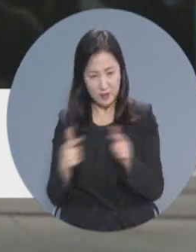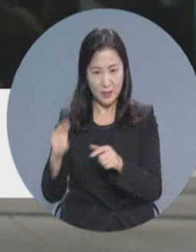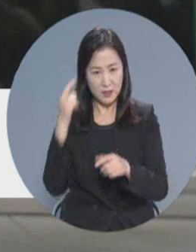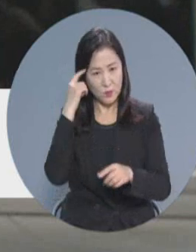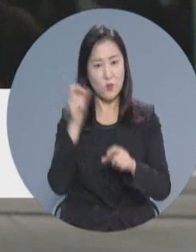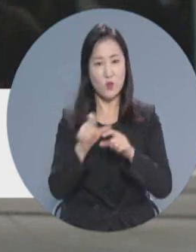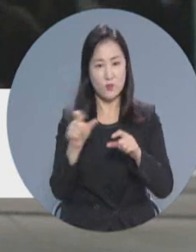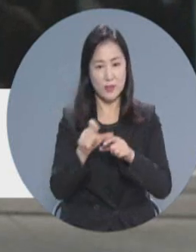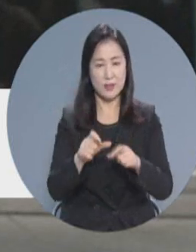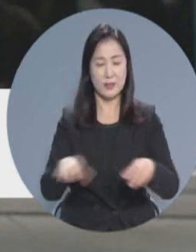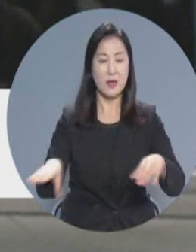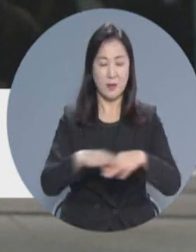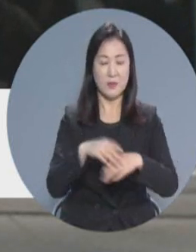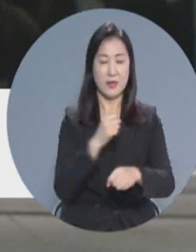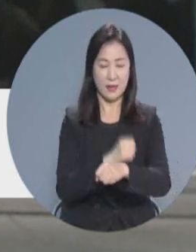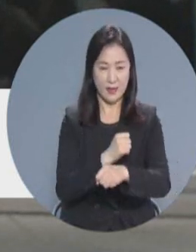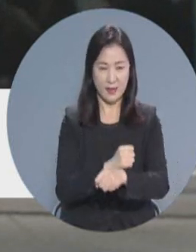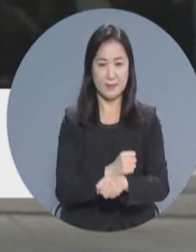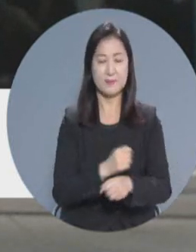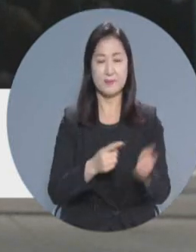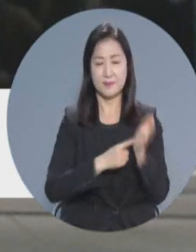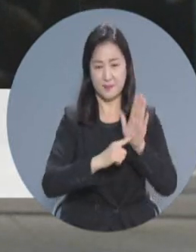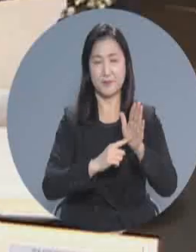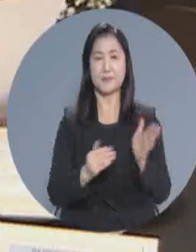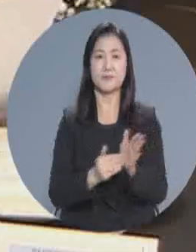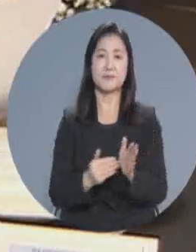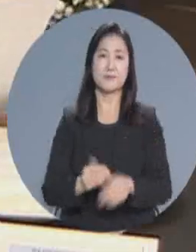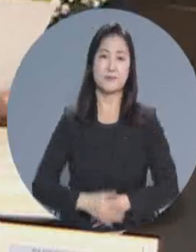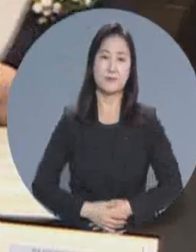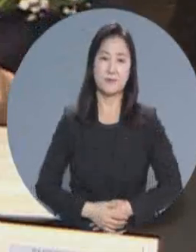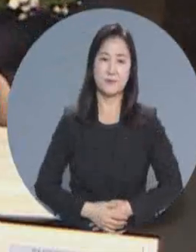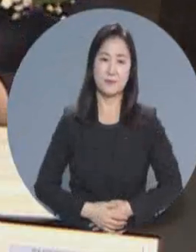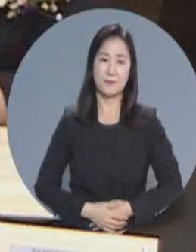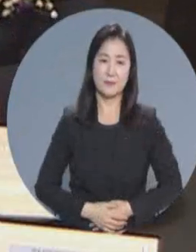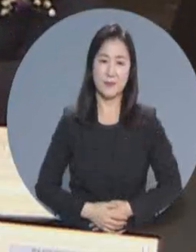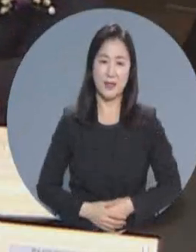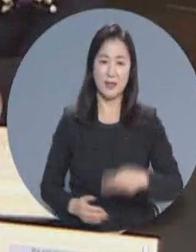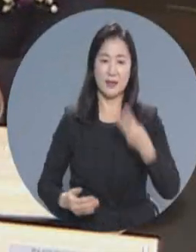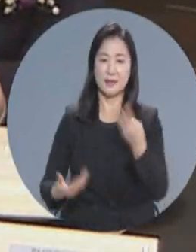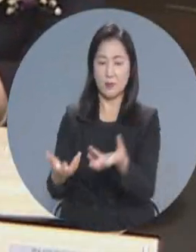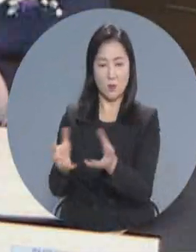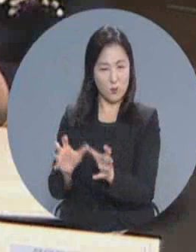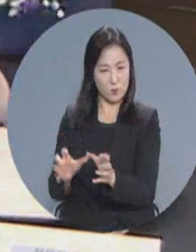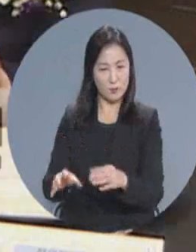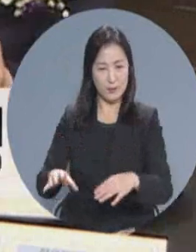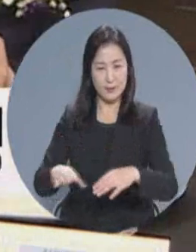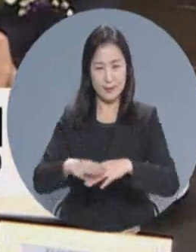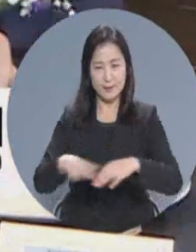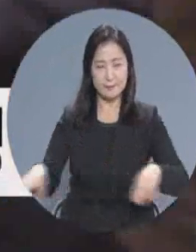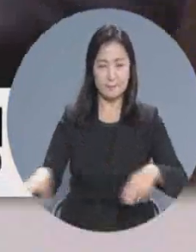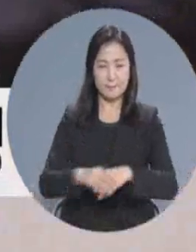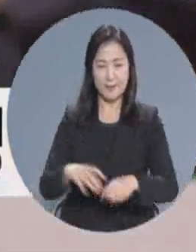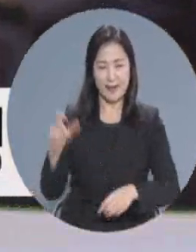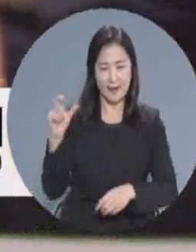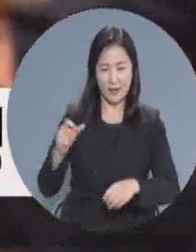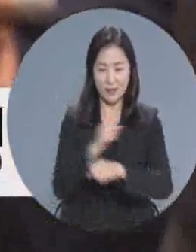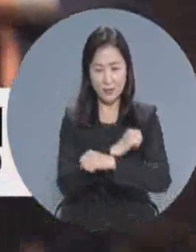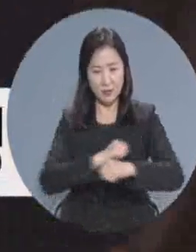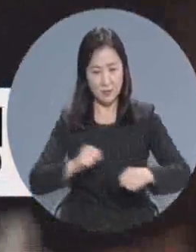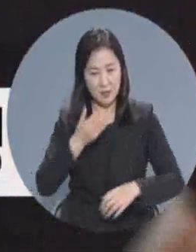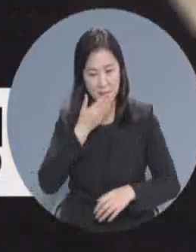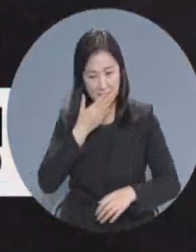여러 정책적인 협력을 하기로 했습니다. 제3지대 공조가 얼마나 단단해지고 넓어질지는 더 두고